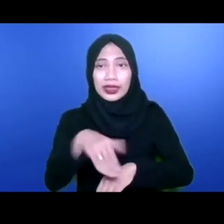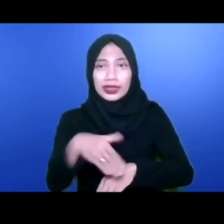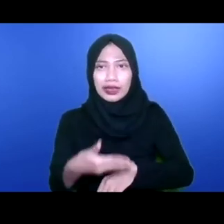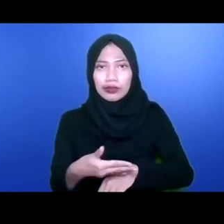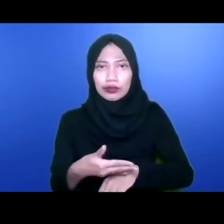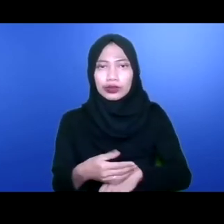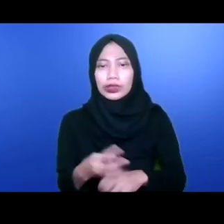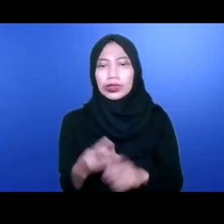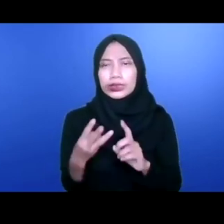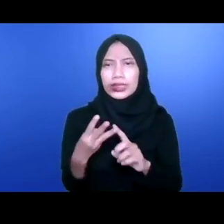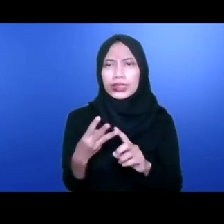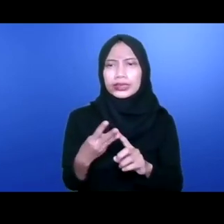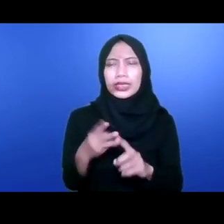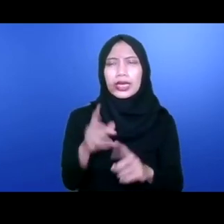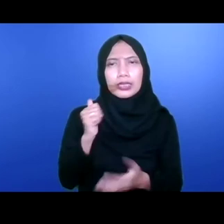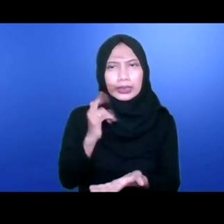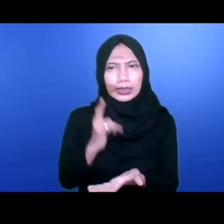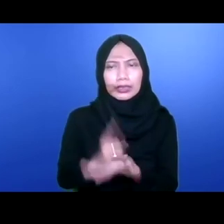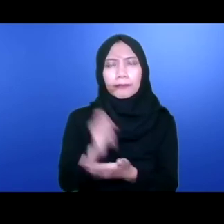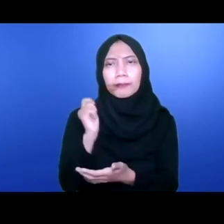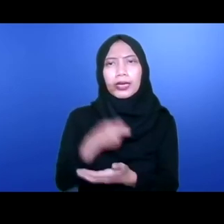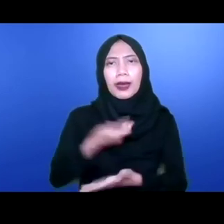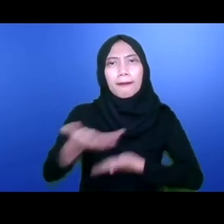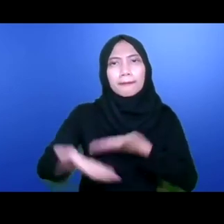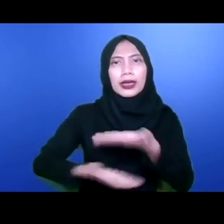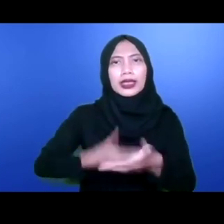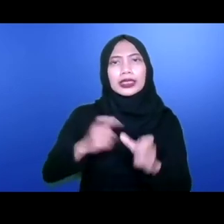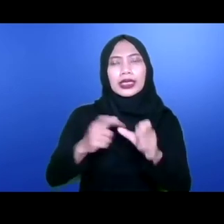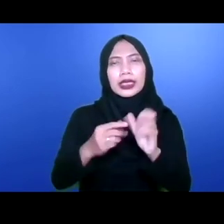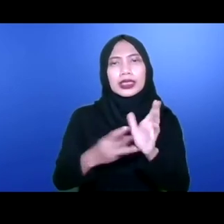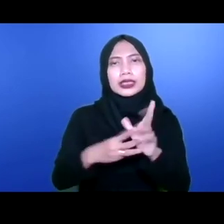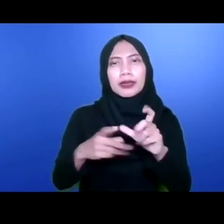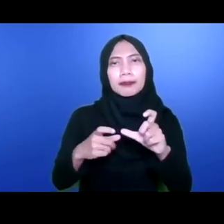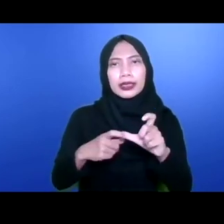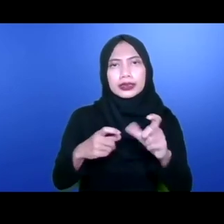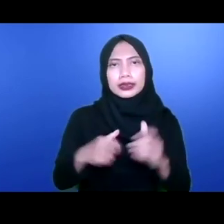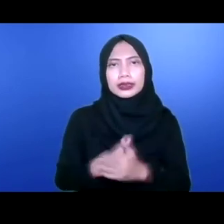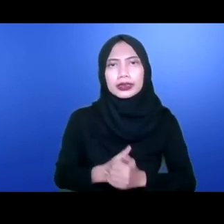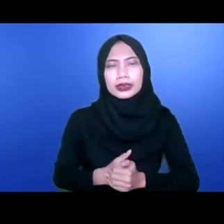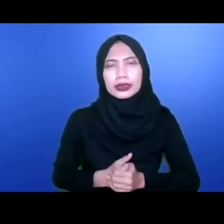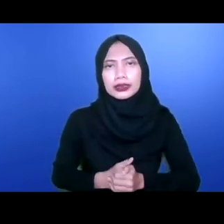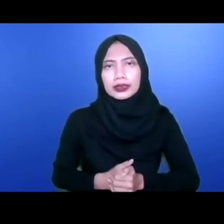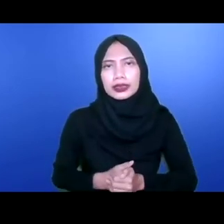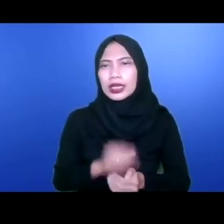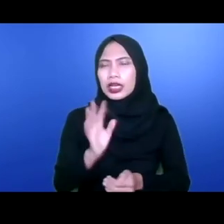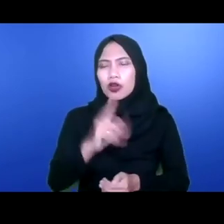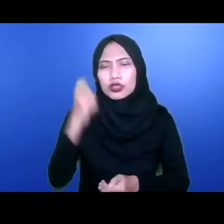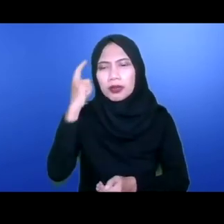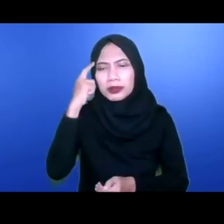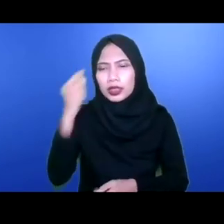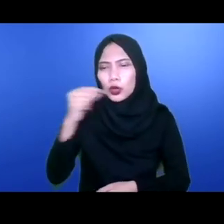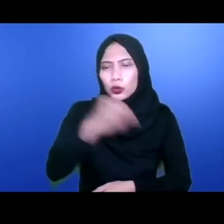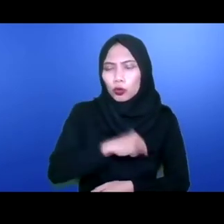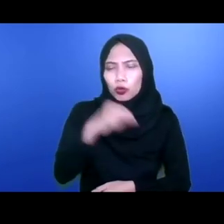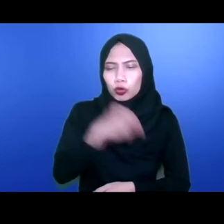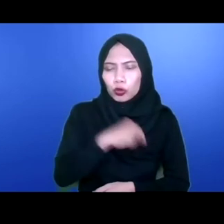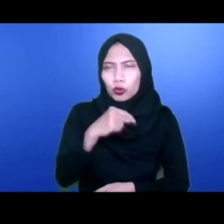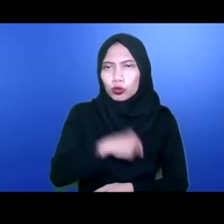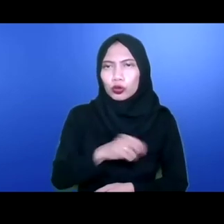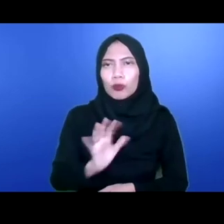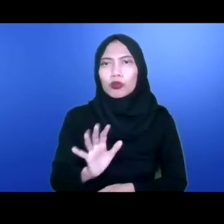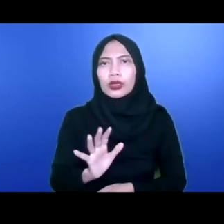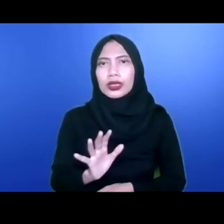SMS, layanan, itu bikin standar dan sama seperti yang di India. Jangan komersial bisnis. Karena ini bukan komunikasi